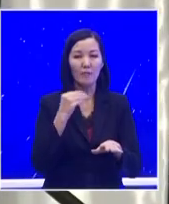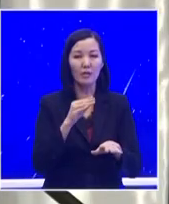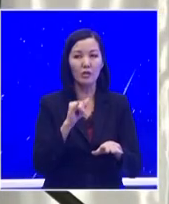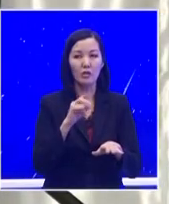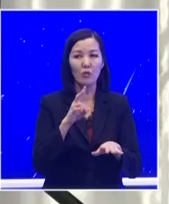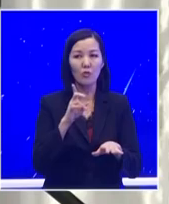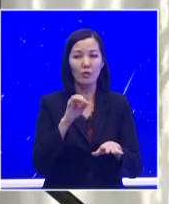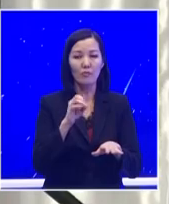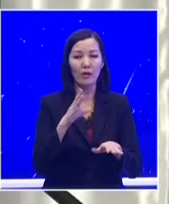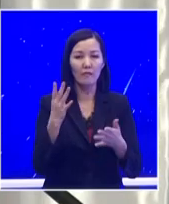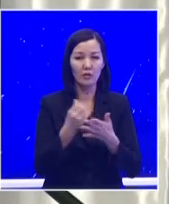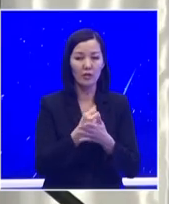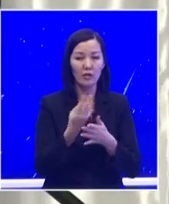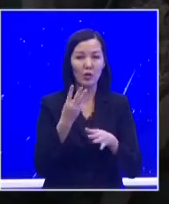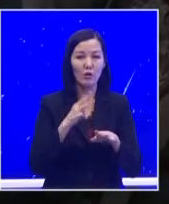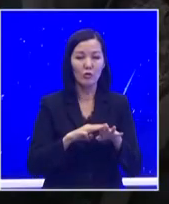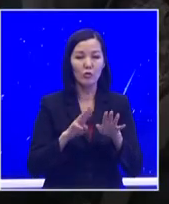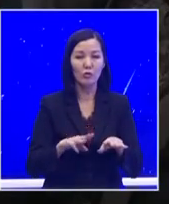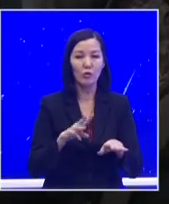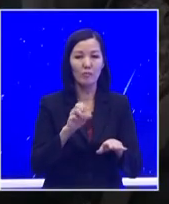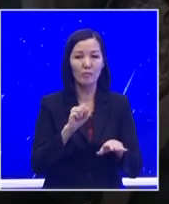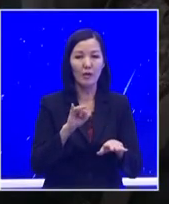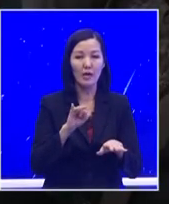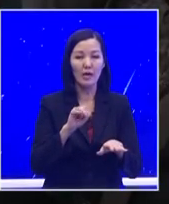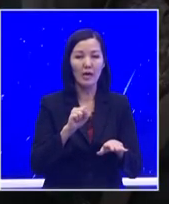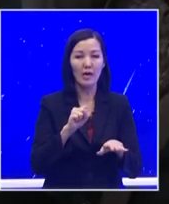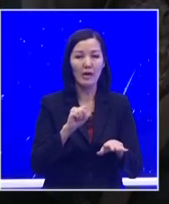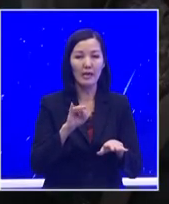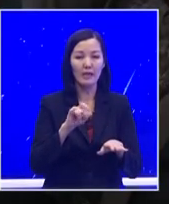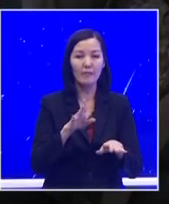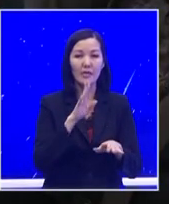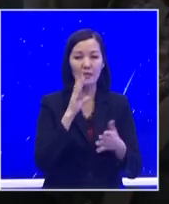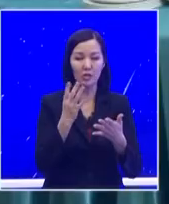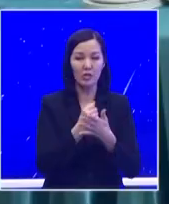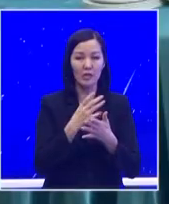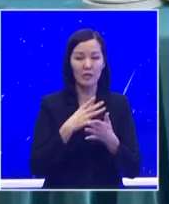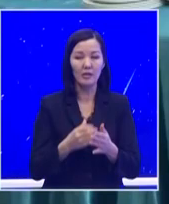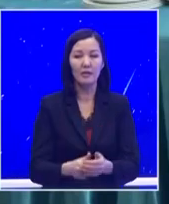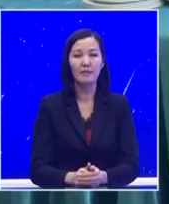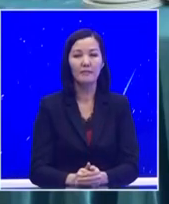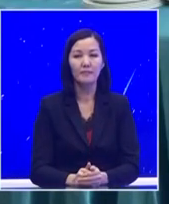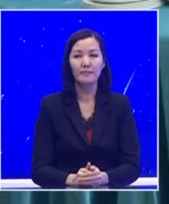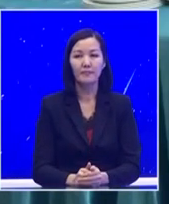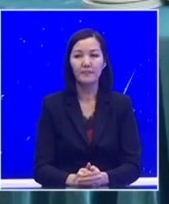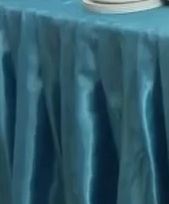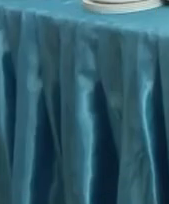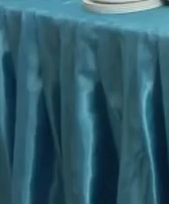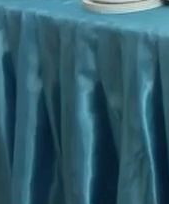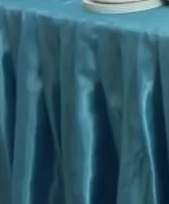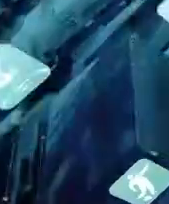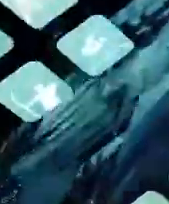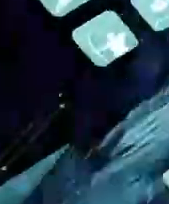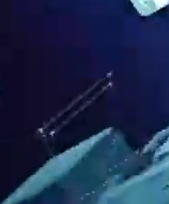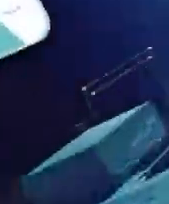алды. Үшінші жүлде жамбылдық Айым Асылбек қызына берілді. Амина Құдайберген, Ерболат Антелов, Жетісу арнасы, Жамбыл